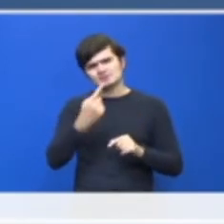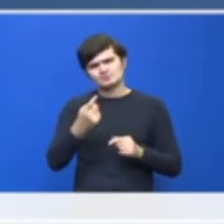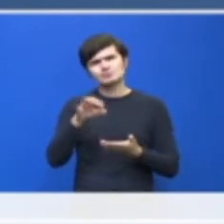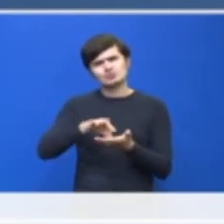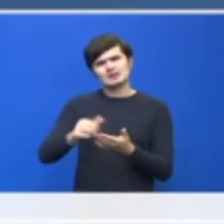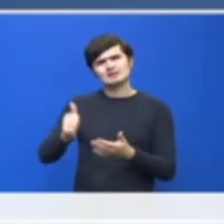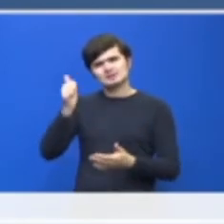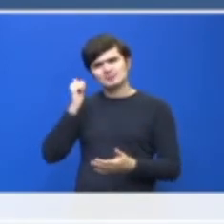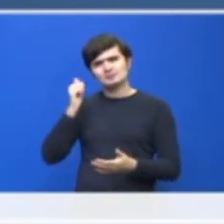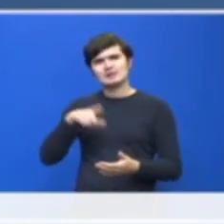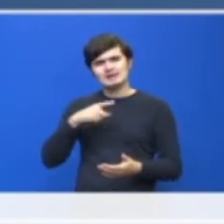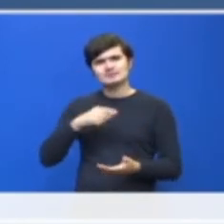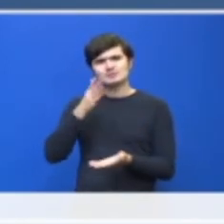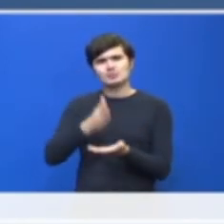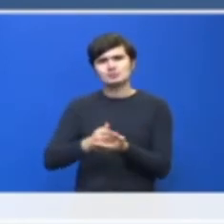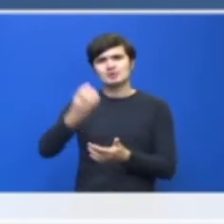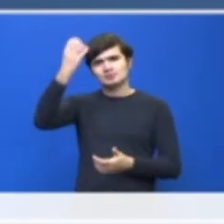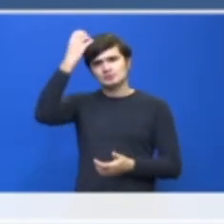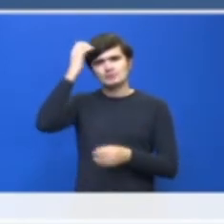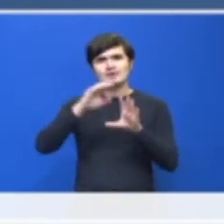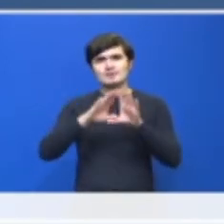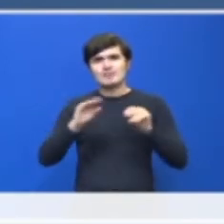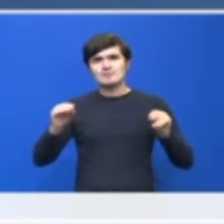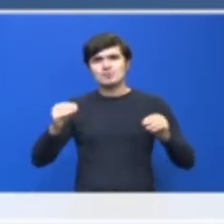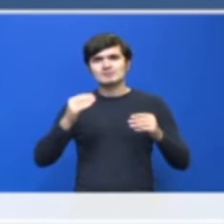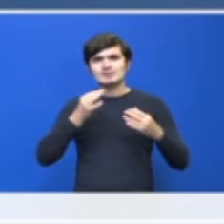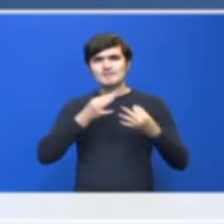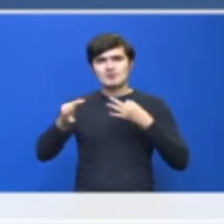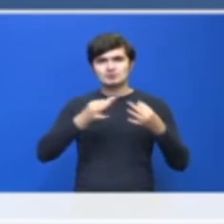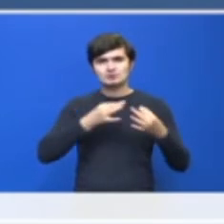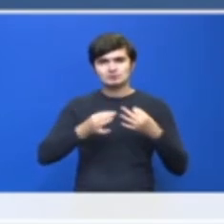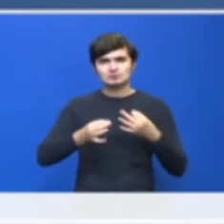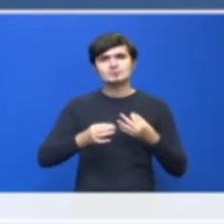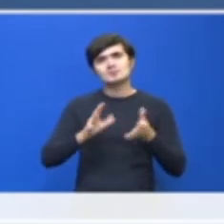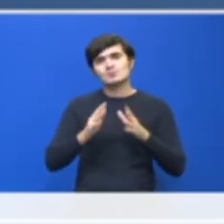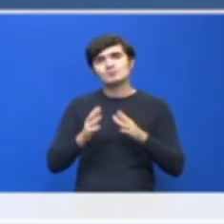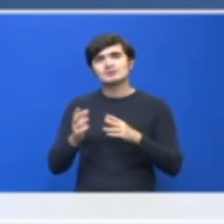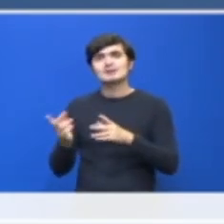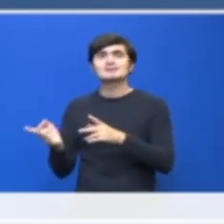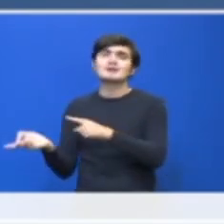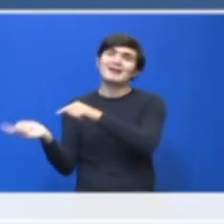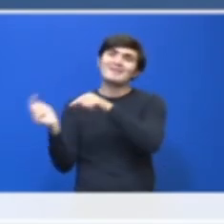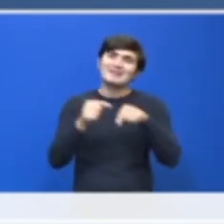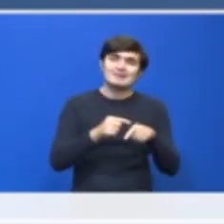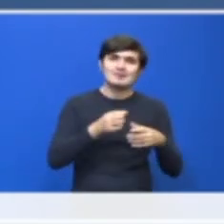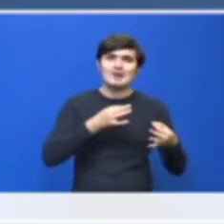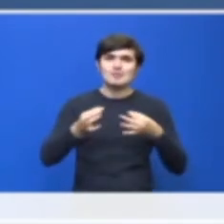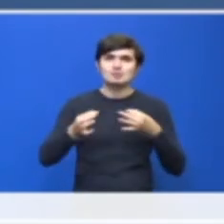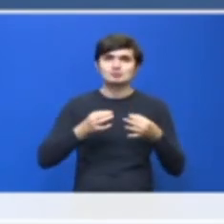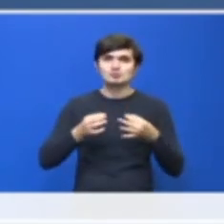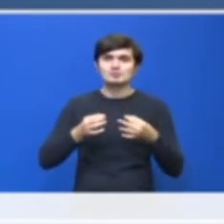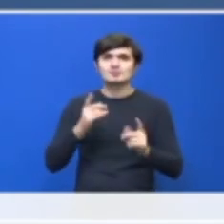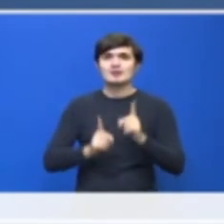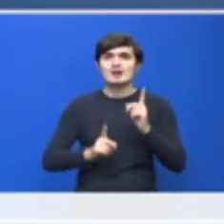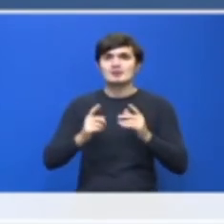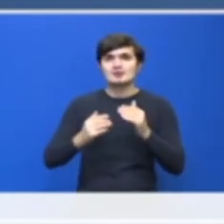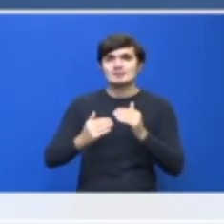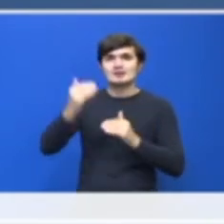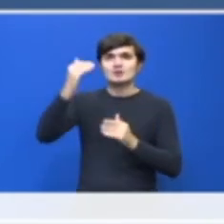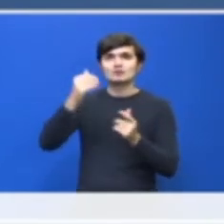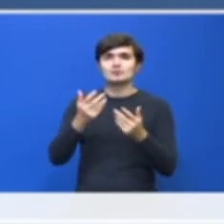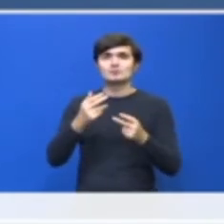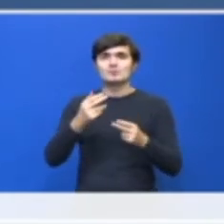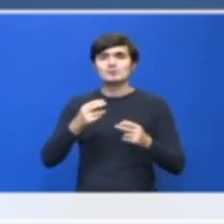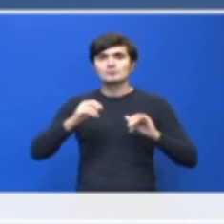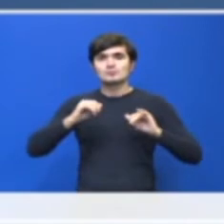trecută. Există în hotărâre de guvern mai multe măsuri care putem să revenim asupra lor retroactiv cu cât crește numărul cazurilor